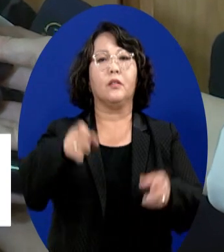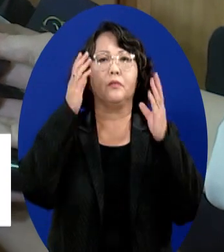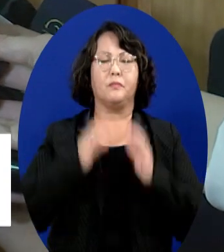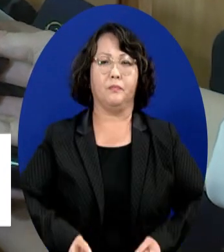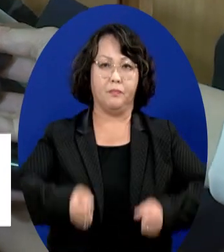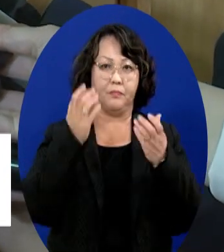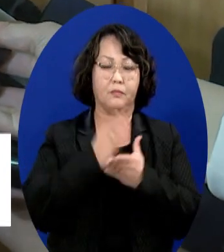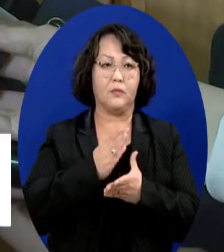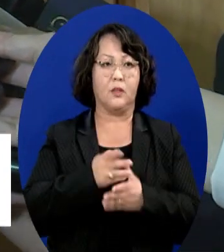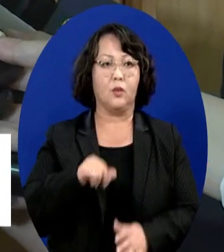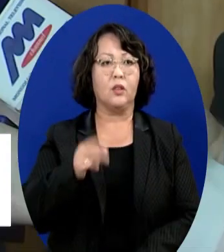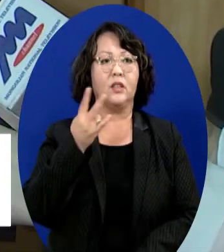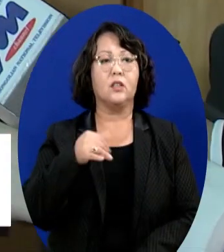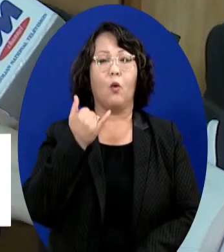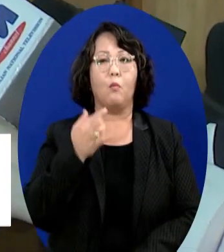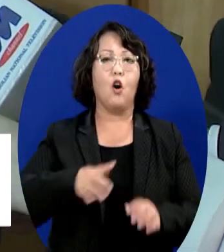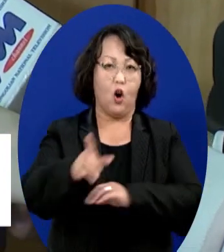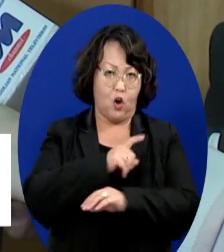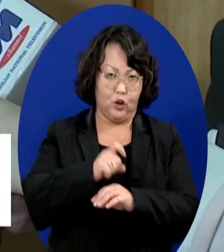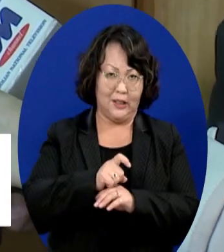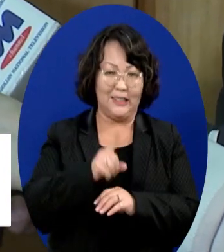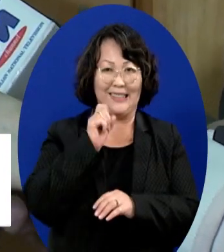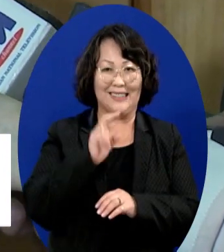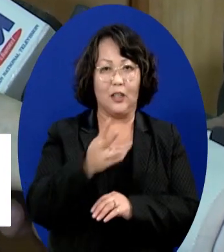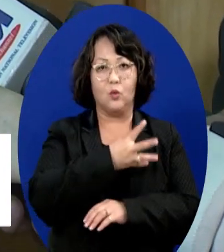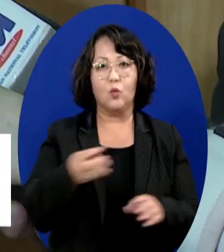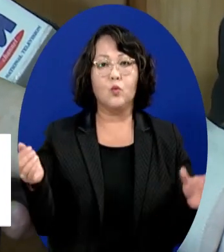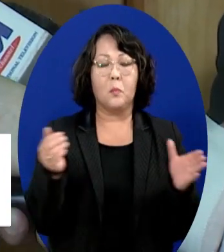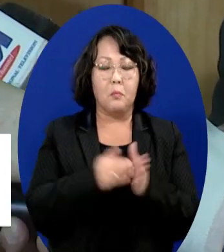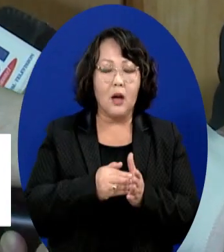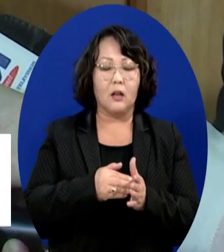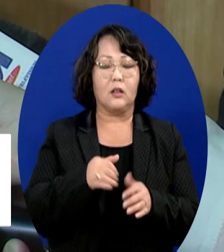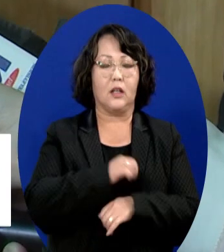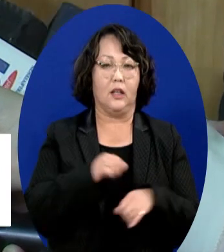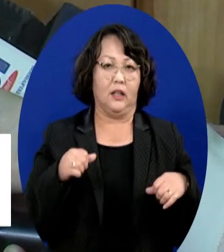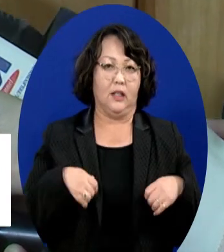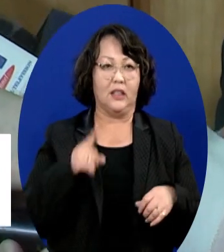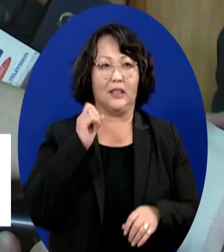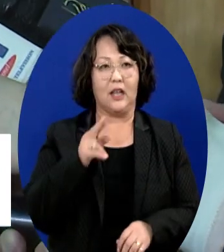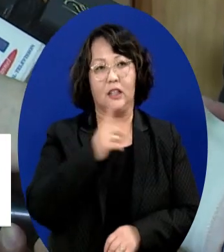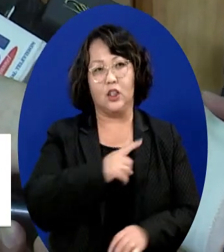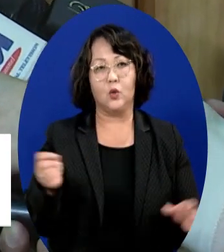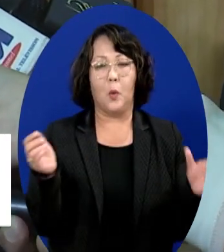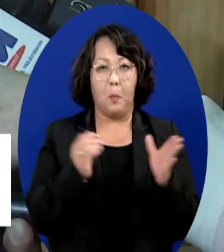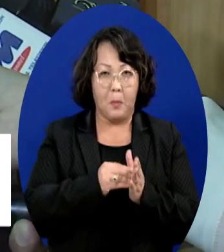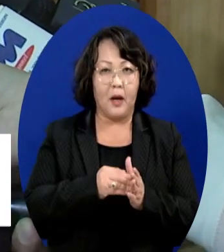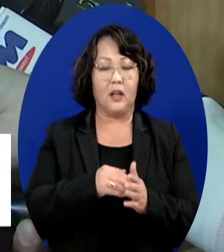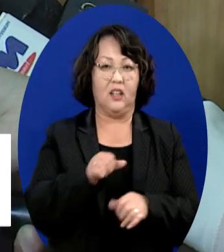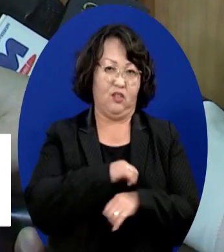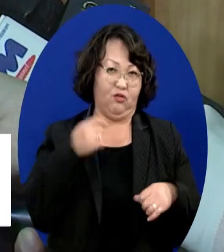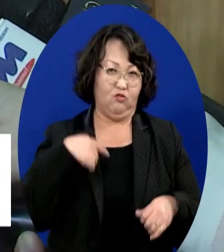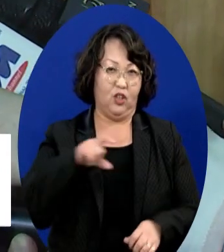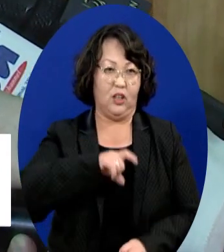хийгээд явахын зөв юм а гэж ингэж үздэг. Намын дарга удирдах зөвлөлийн зүгээс бодож энэ шийдвэрийг гаргаж байгаа нь юу вэ гэхээр нийслэл Улаанбаатар